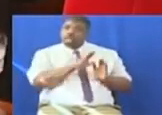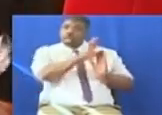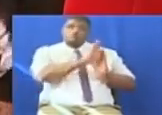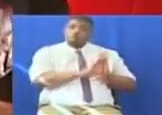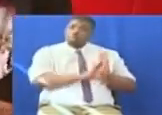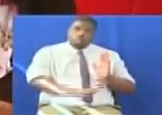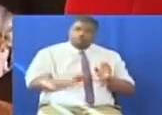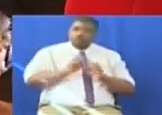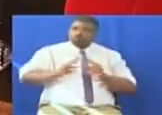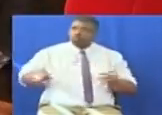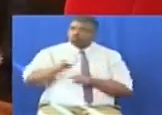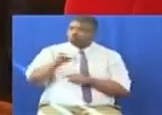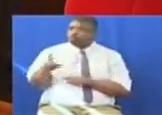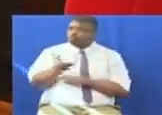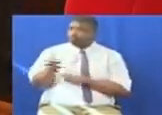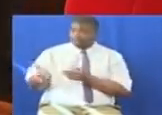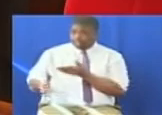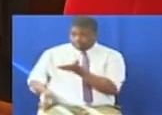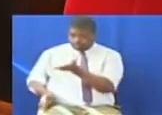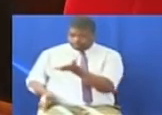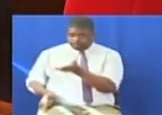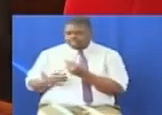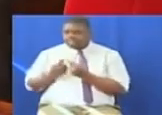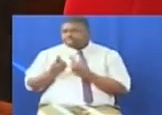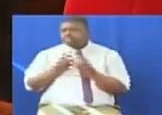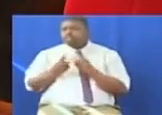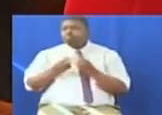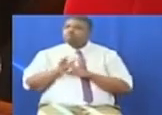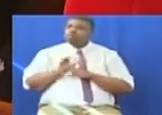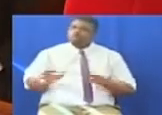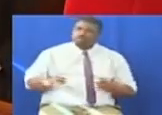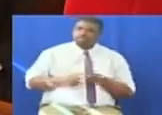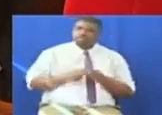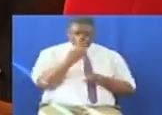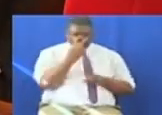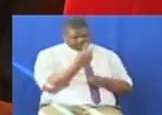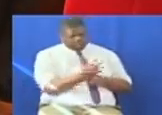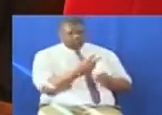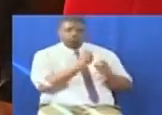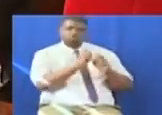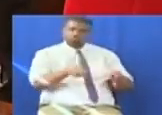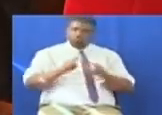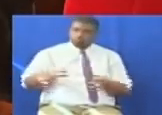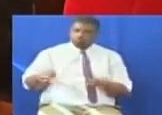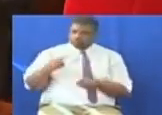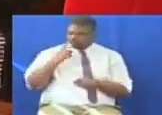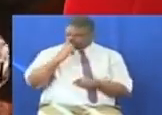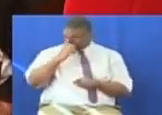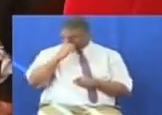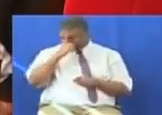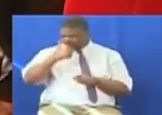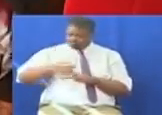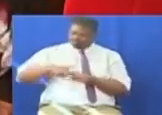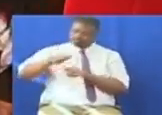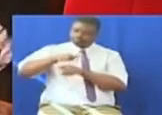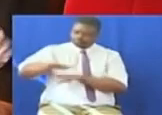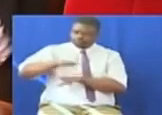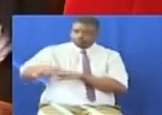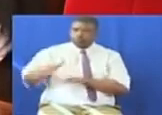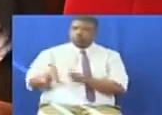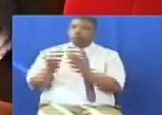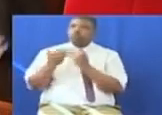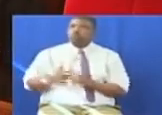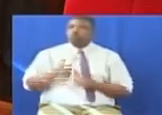kama wenzetu wengine. Yamesema kwa mtazamo tofauti na mimi naelezea kwa uwezo wangu ambao nimeweza